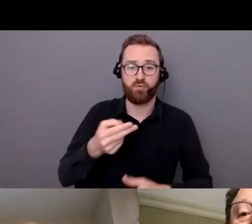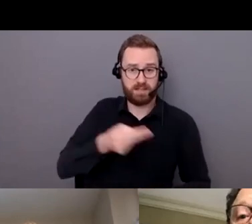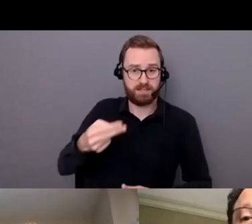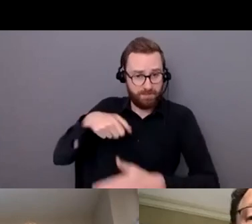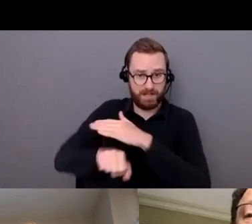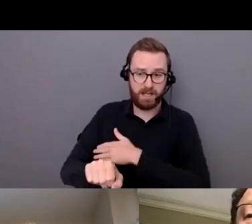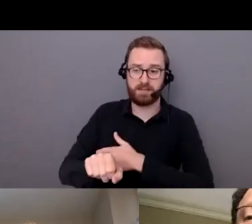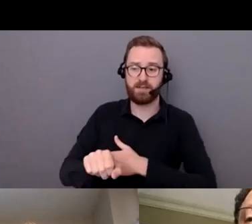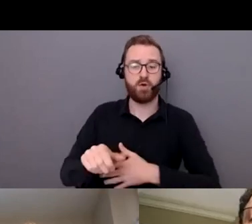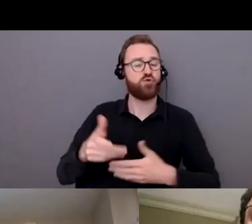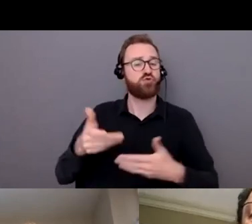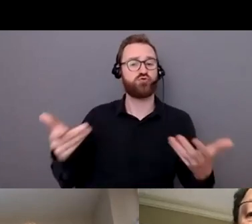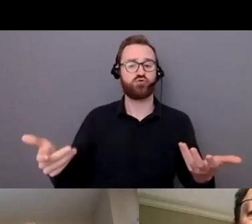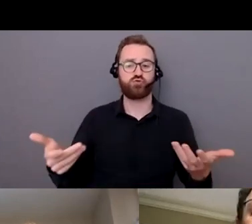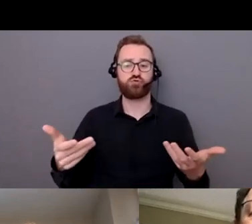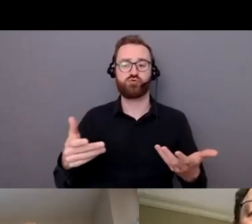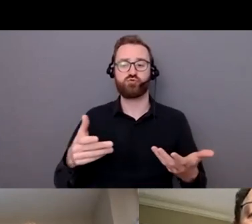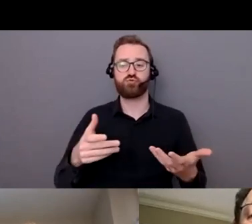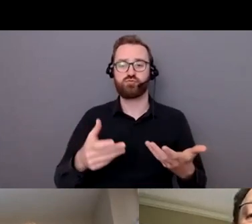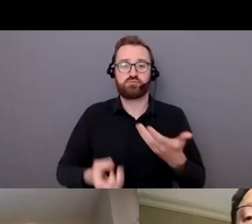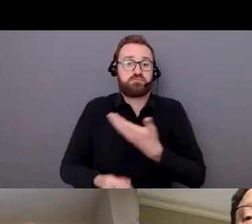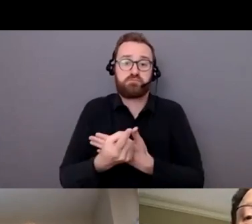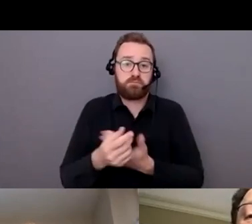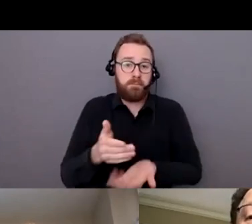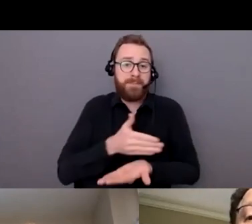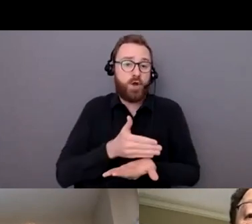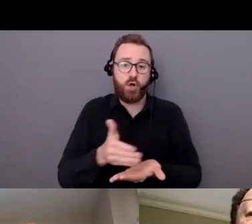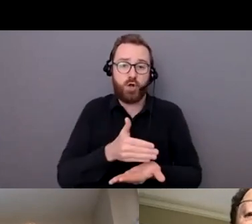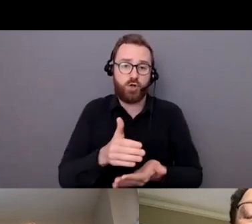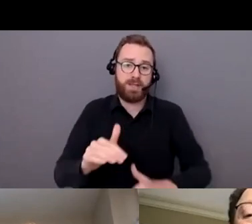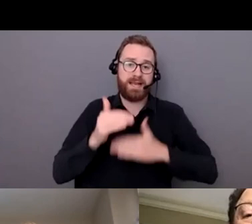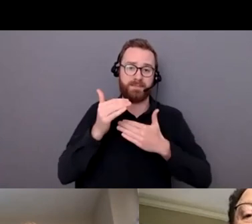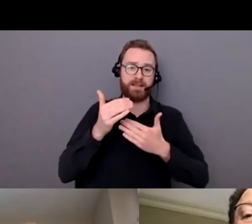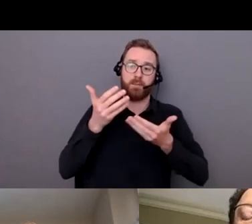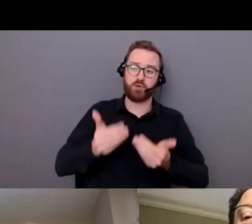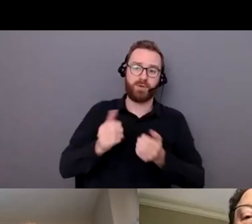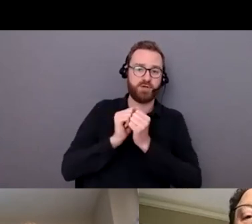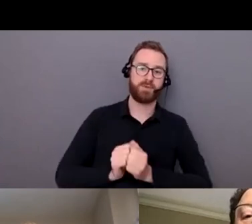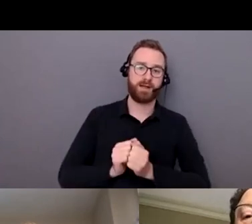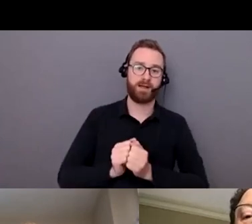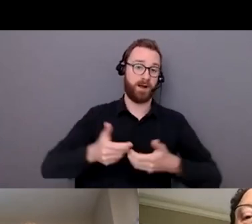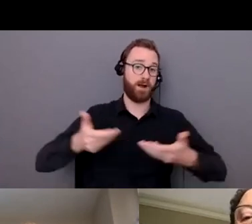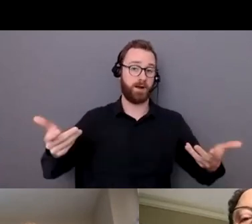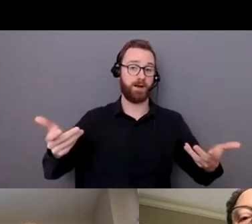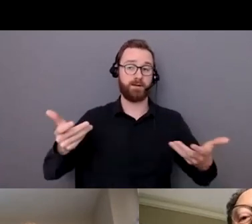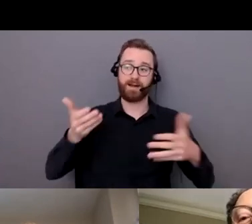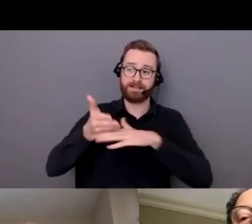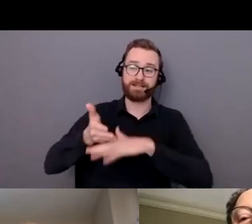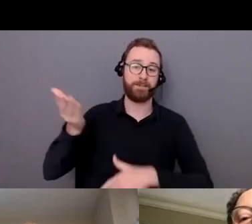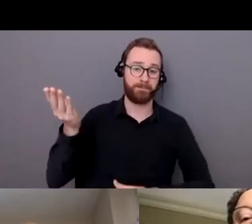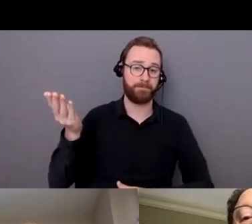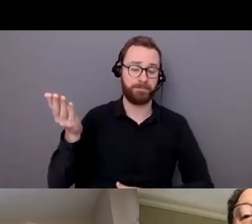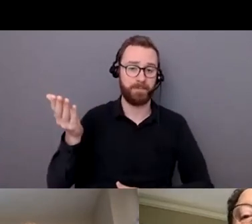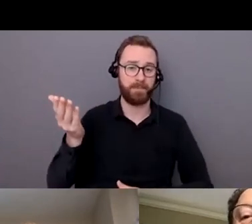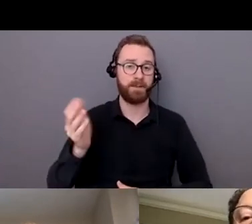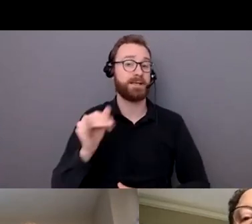naissance ou que je sois quelqu'un qui a un facteur, à un moment donné, dans ma vie qui fait que j'ai besoin d'aménagement. Et ça, c'est l'idée, et Isabelle le dit aussi,